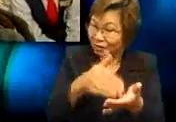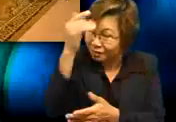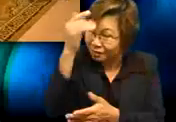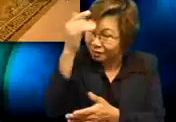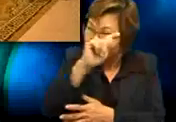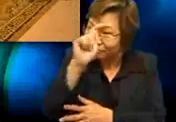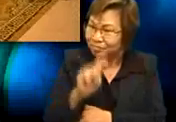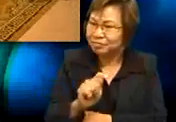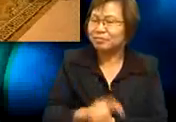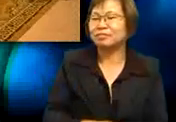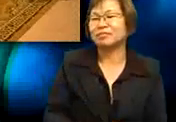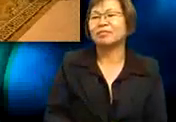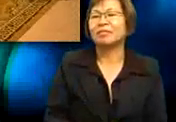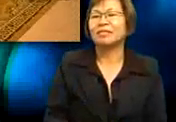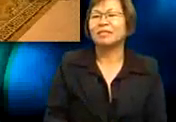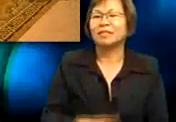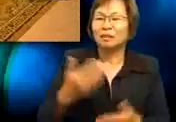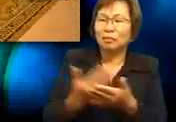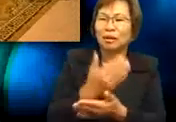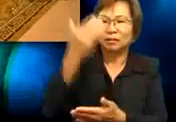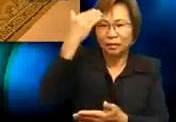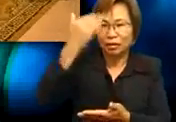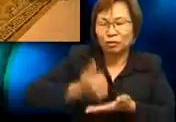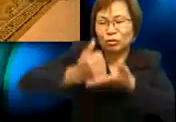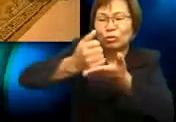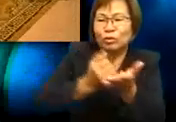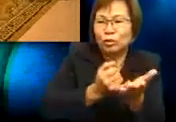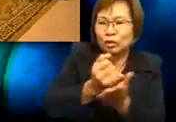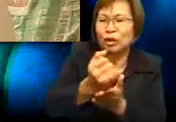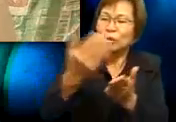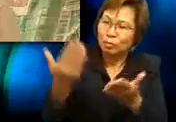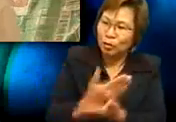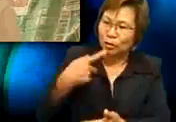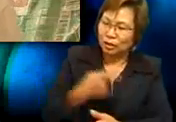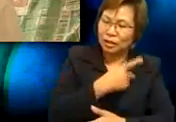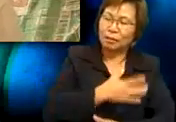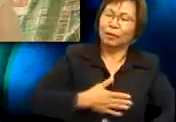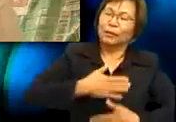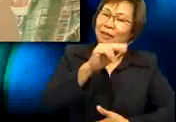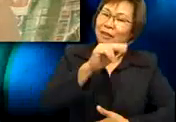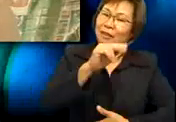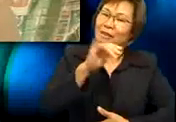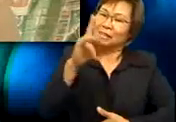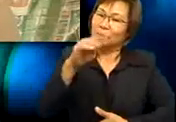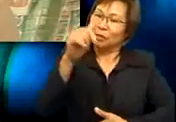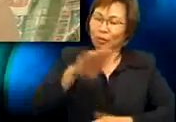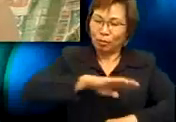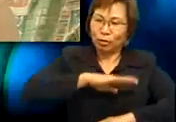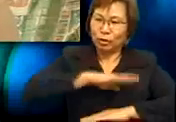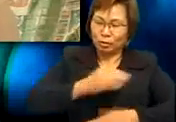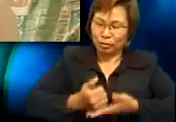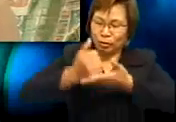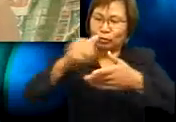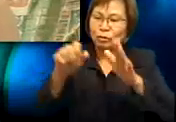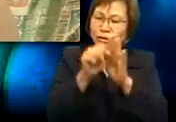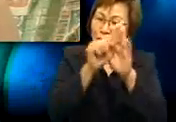tak? Saya baru tahu. Bila kita tolong orang ikhlas, barulah kita dapat nikmat. Kepuasan